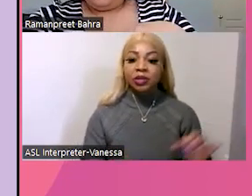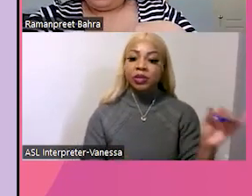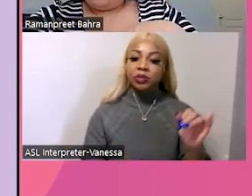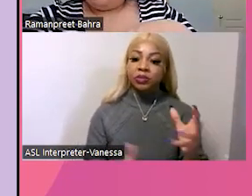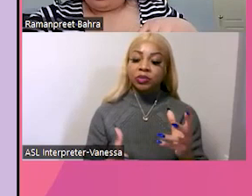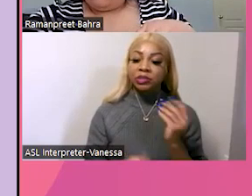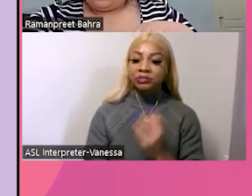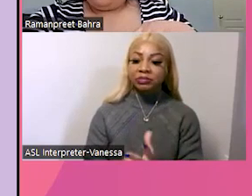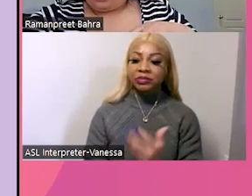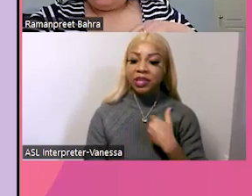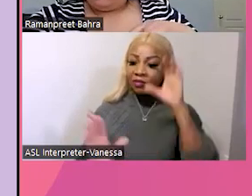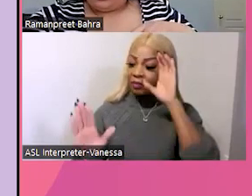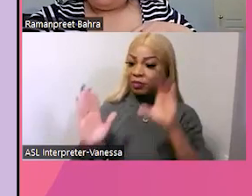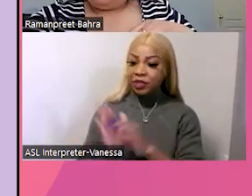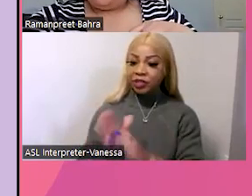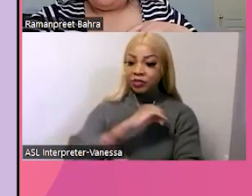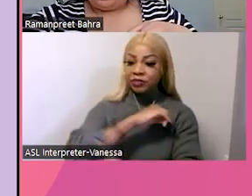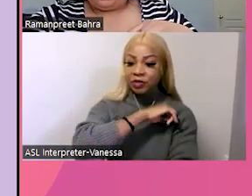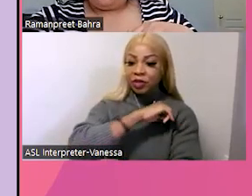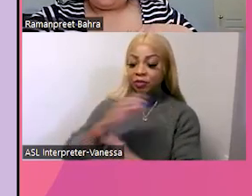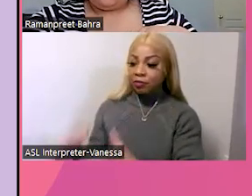balader à l'extérieur. Et